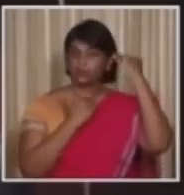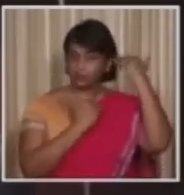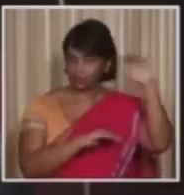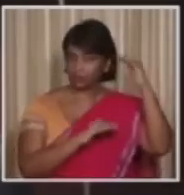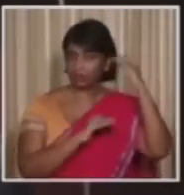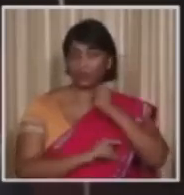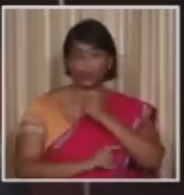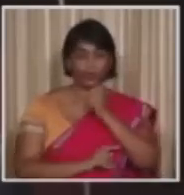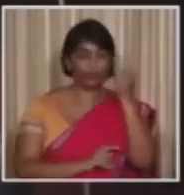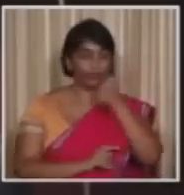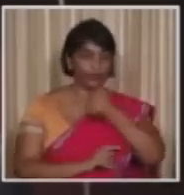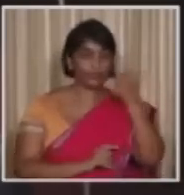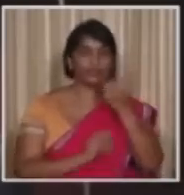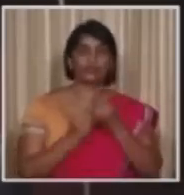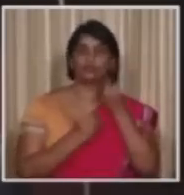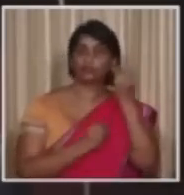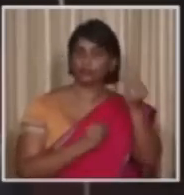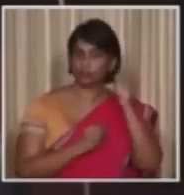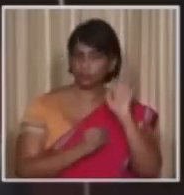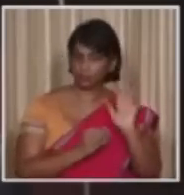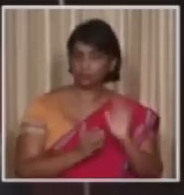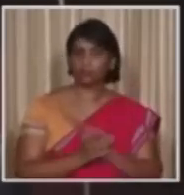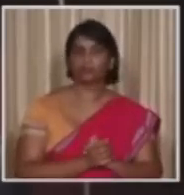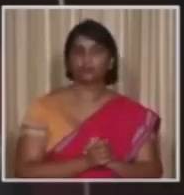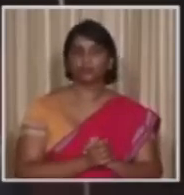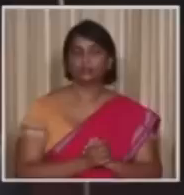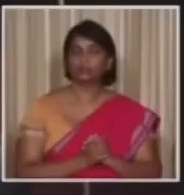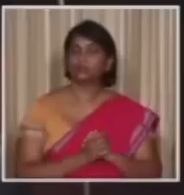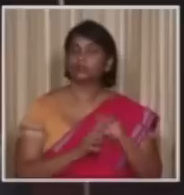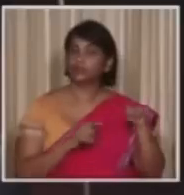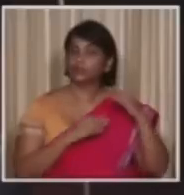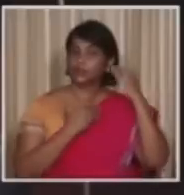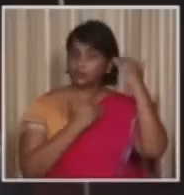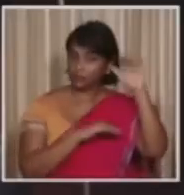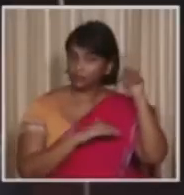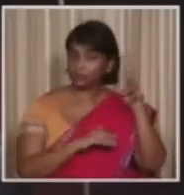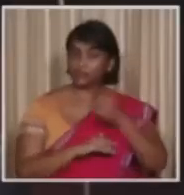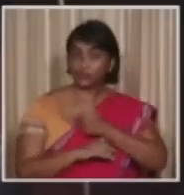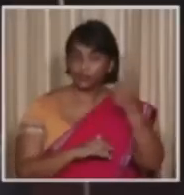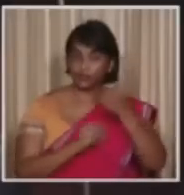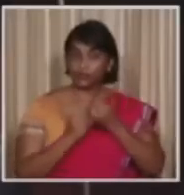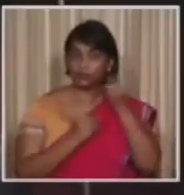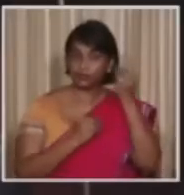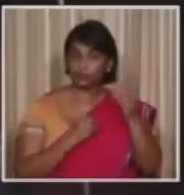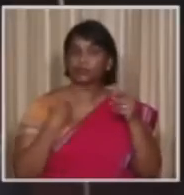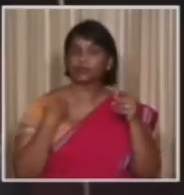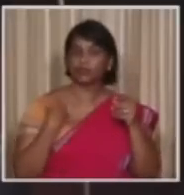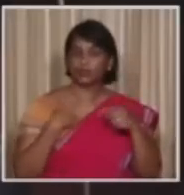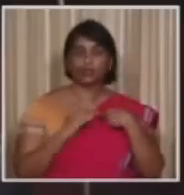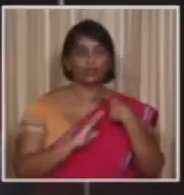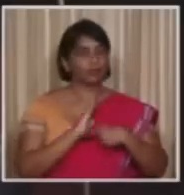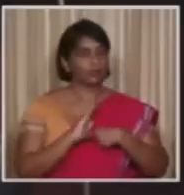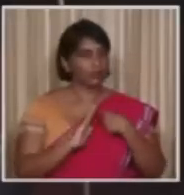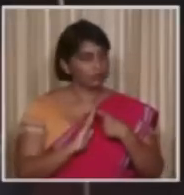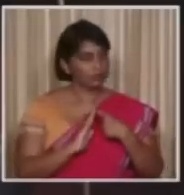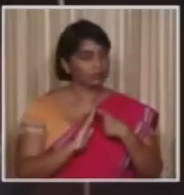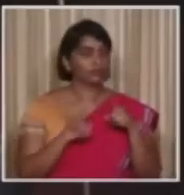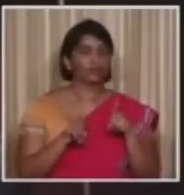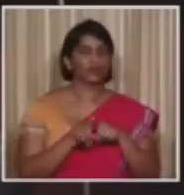අපනයනයට මුල් තැන දිය යුතුමයි. එතකොට අපනයනයට මුල් තැන දෙන්න ඒ කියන්නේ දේශීය